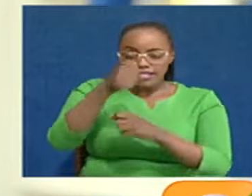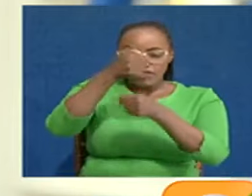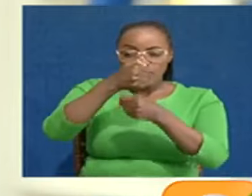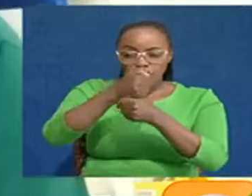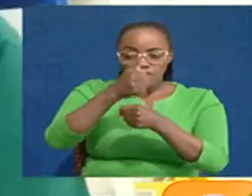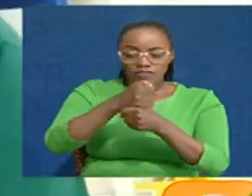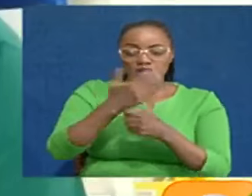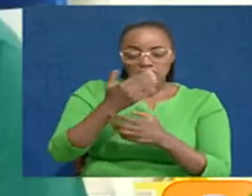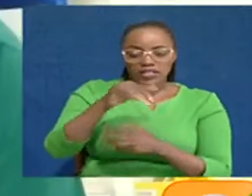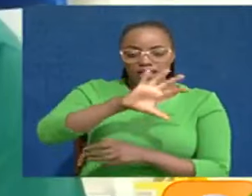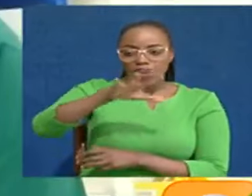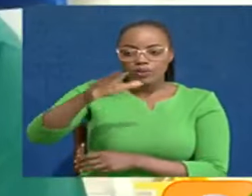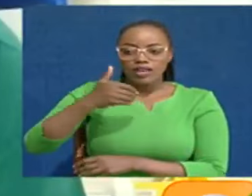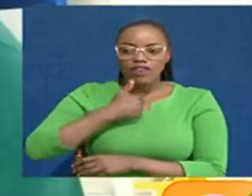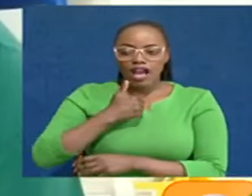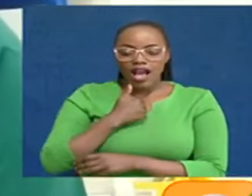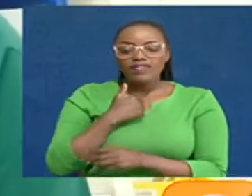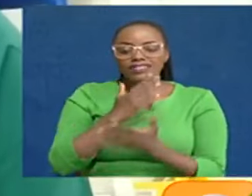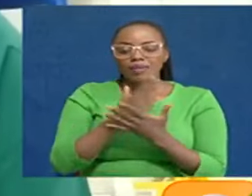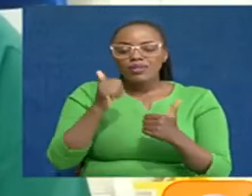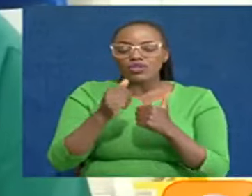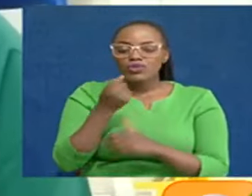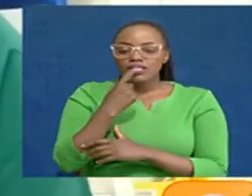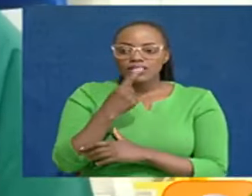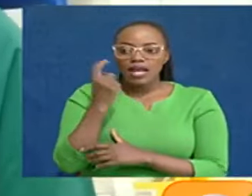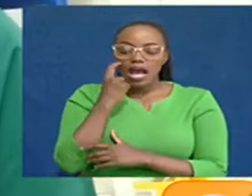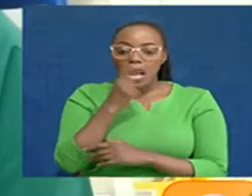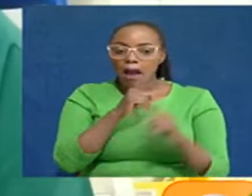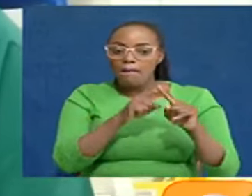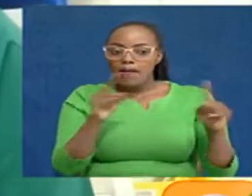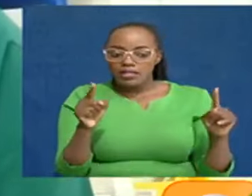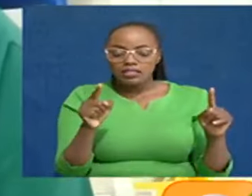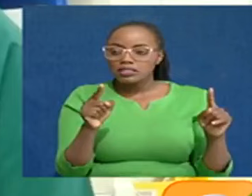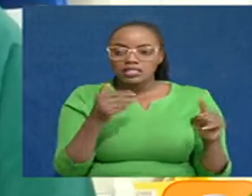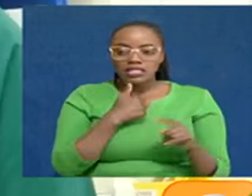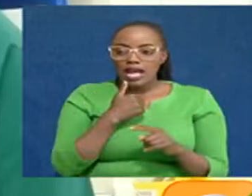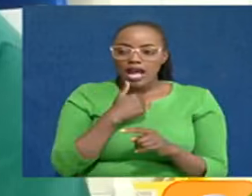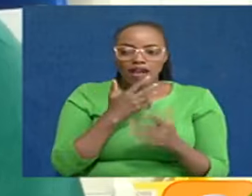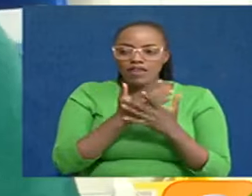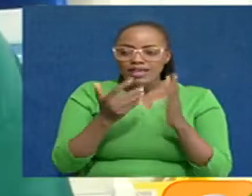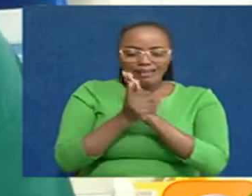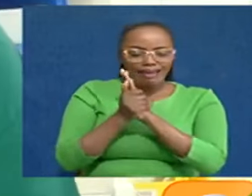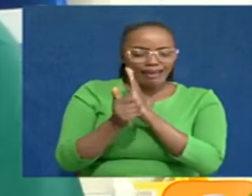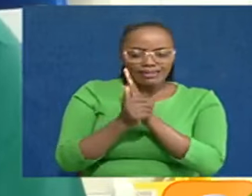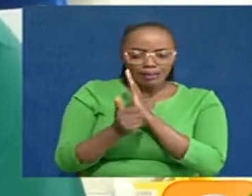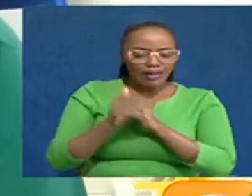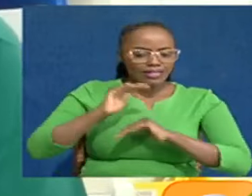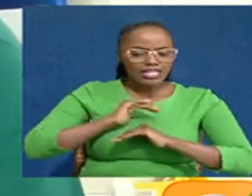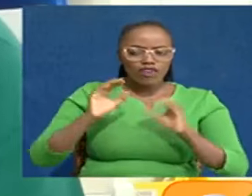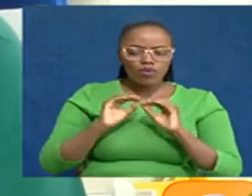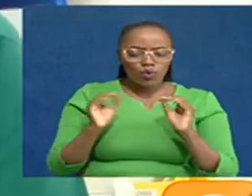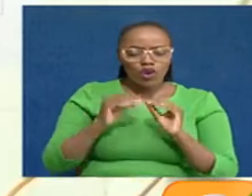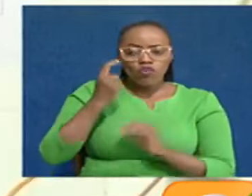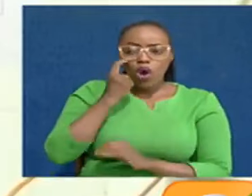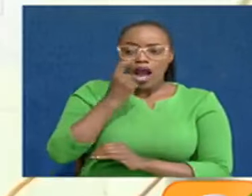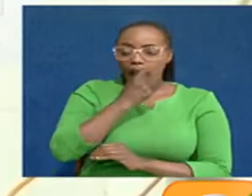Nyandarua County walikuwa na vifaa vya kutibu macho, lakini hawakukuwa na wenye ujuzi wa kutibu shida ya macho.